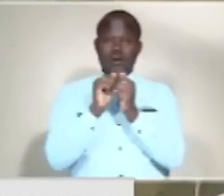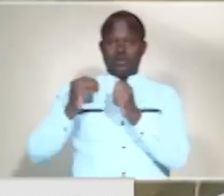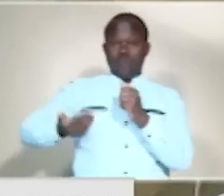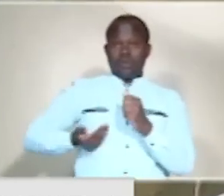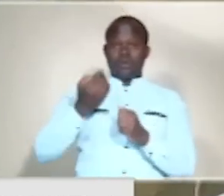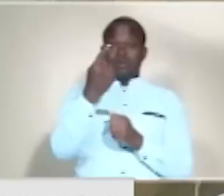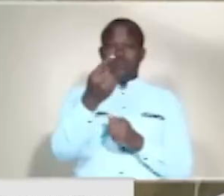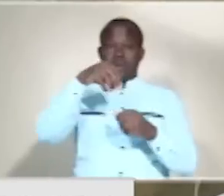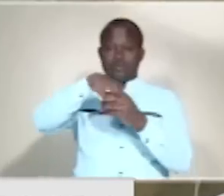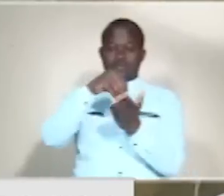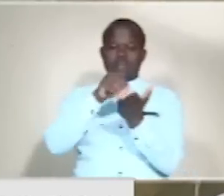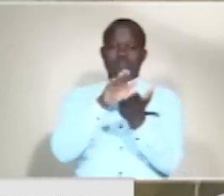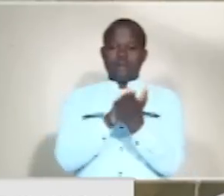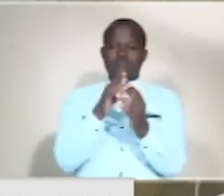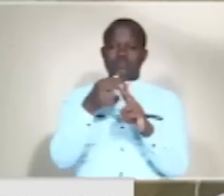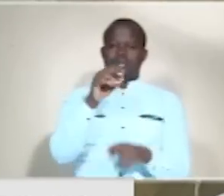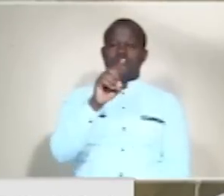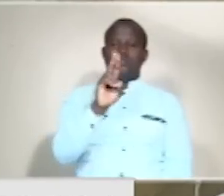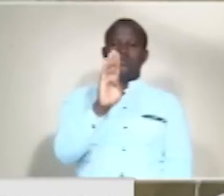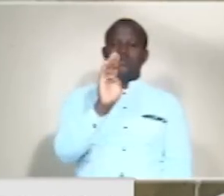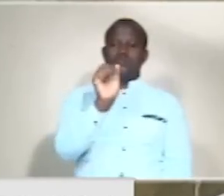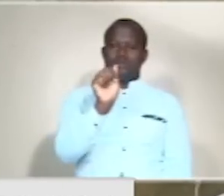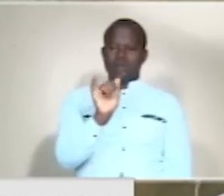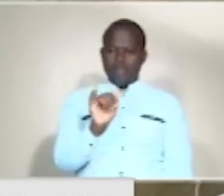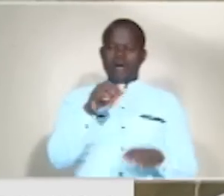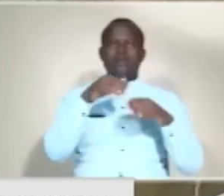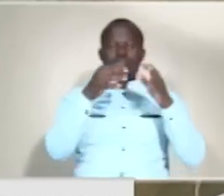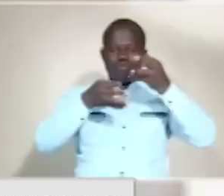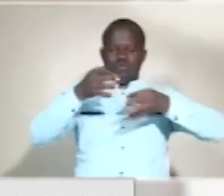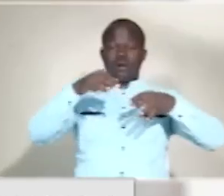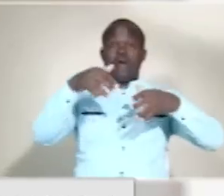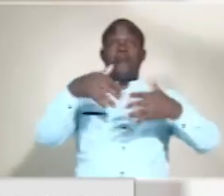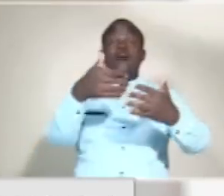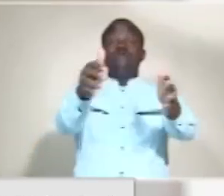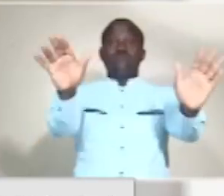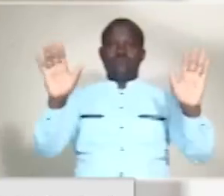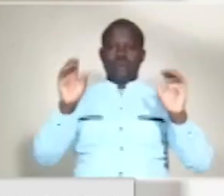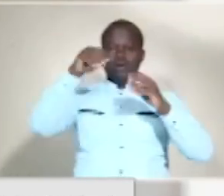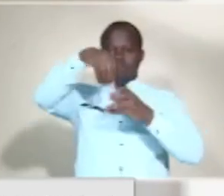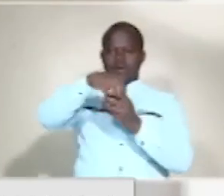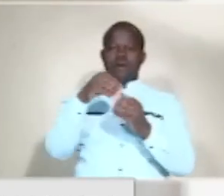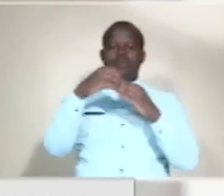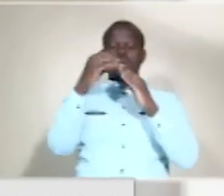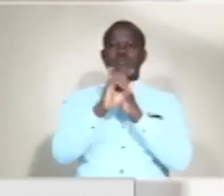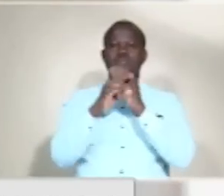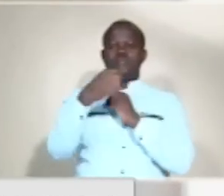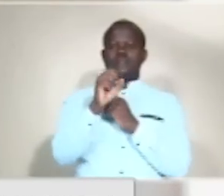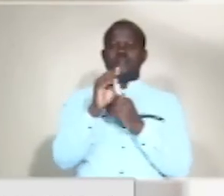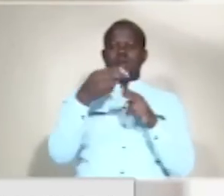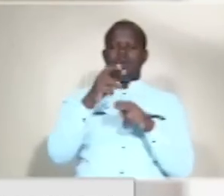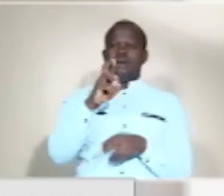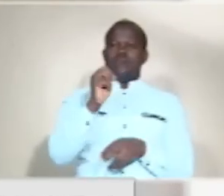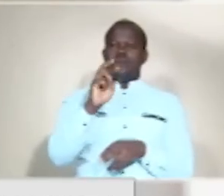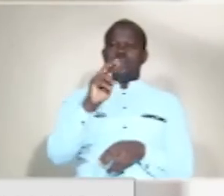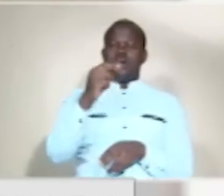umwe bari muri dosiye izwi nk'iya Dubai cyo kuburana bari hanze muri aba harimo rero abari abayobozi b'akarere ka Gasabo barimo Rwamuranga